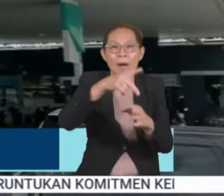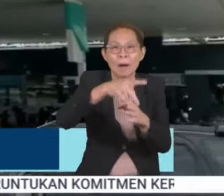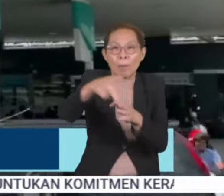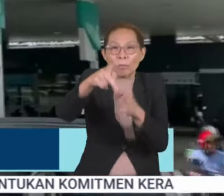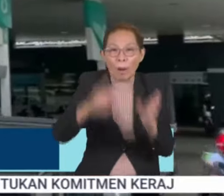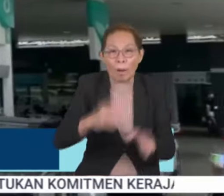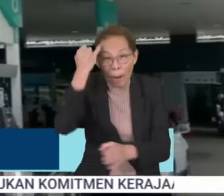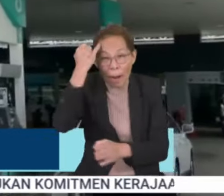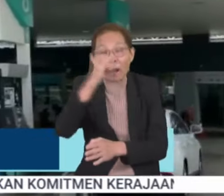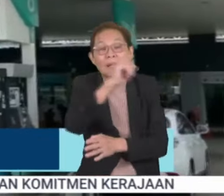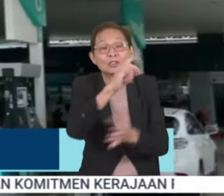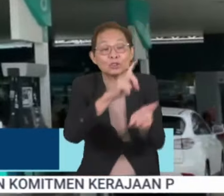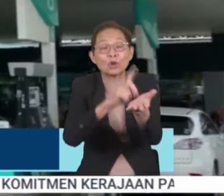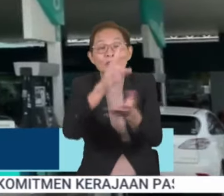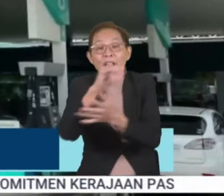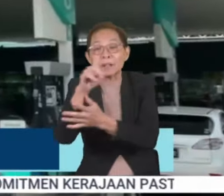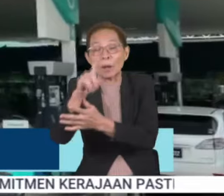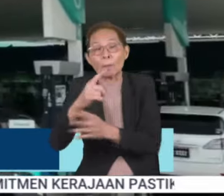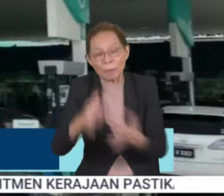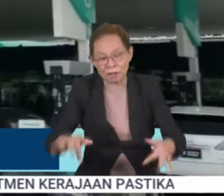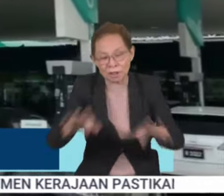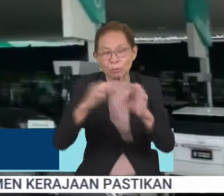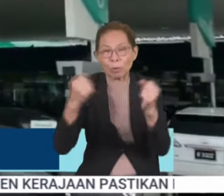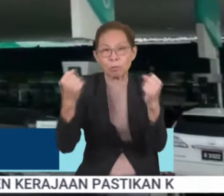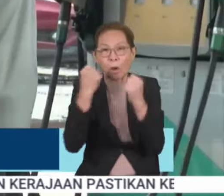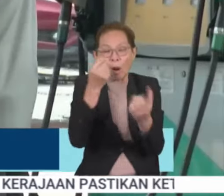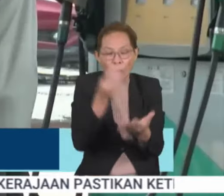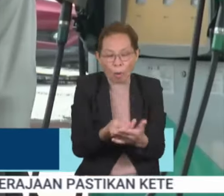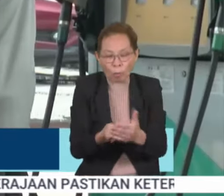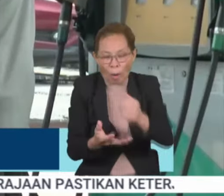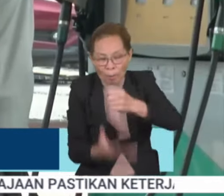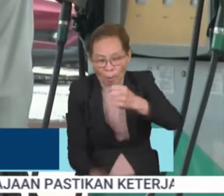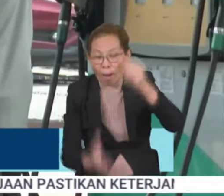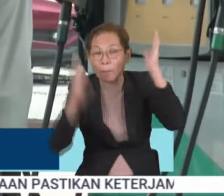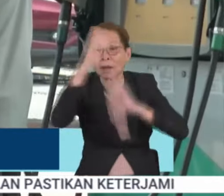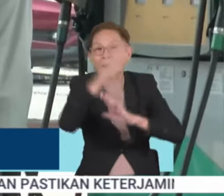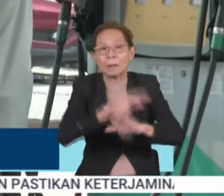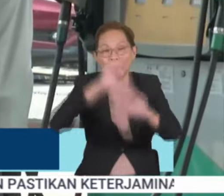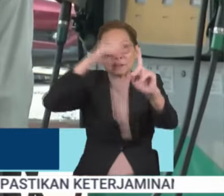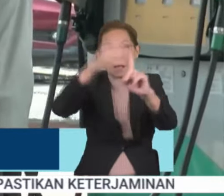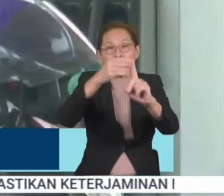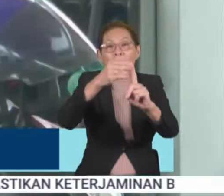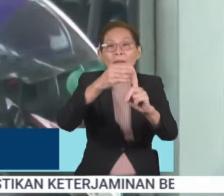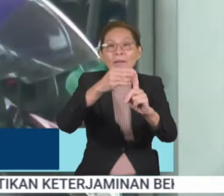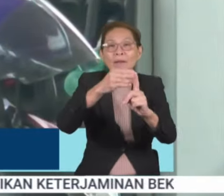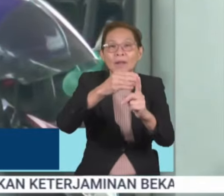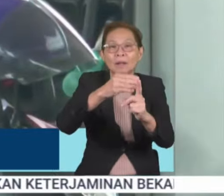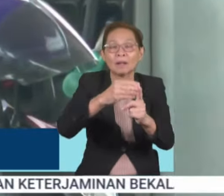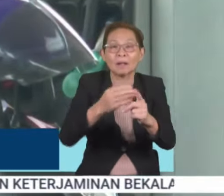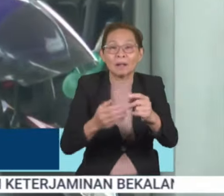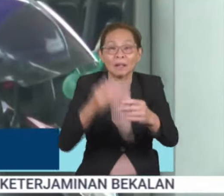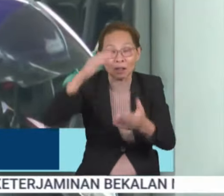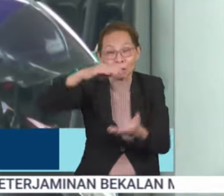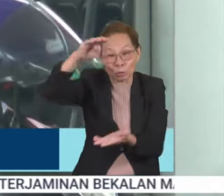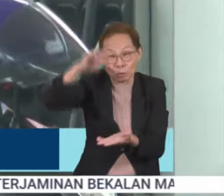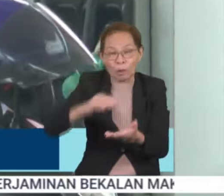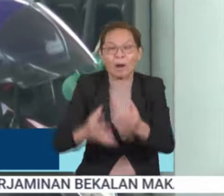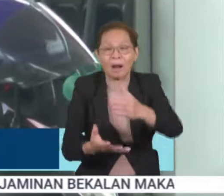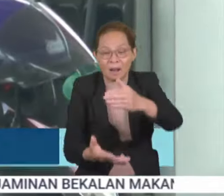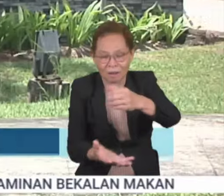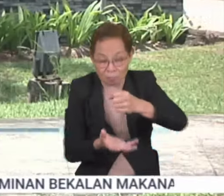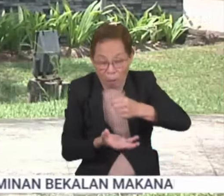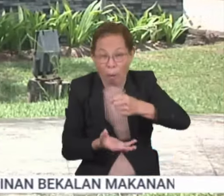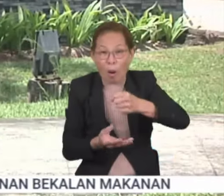Yassin berpandangan ia penting bagi mengukuhkan kedudukan fiskal negara dan mencapai sasaran defisit ditetapkan. Jelasnya, hasil